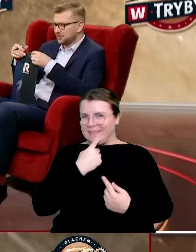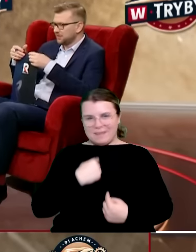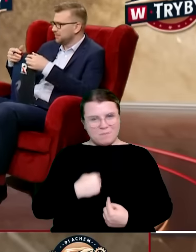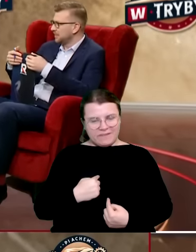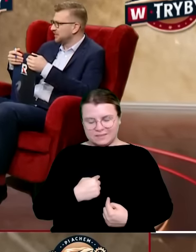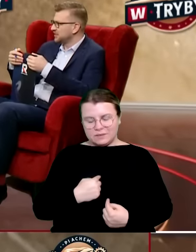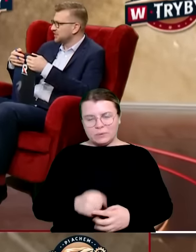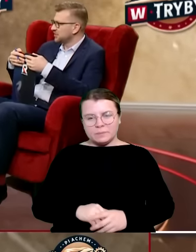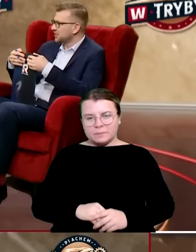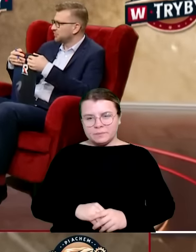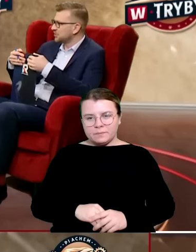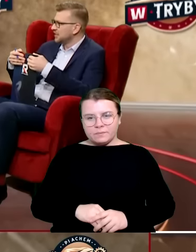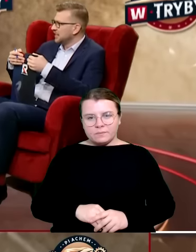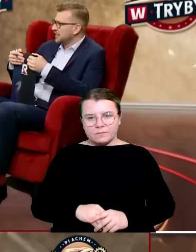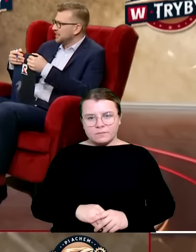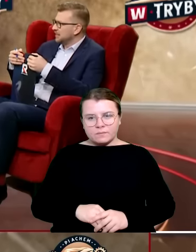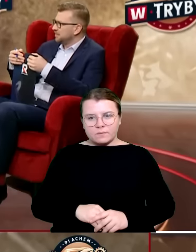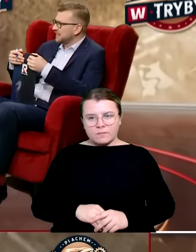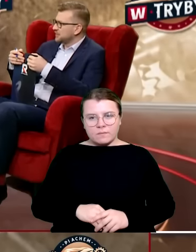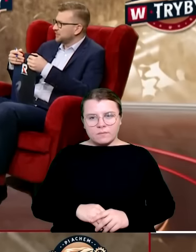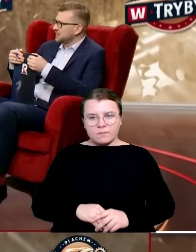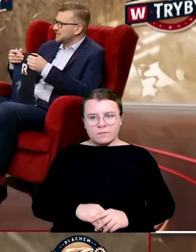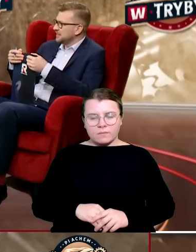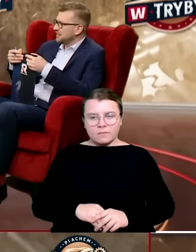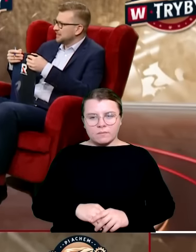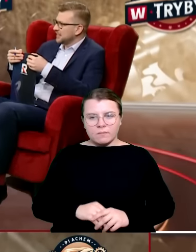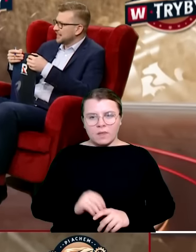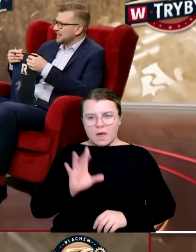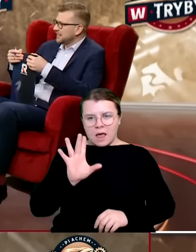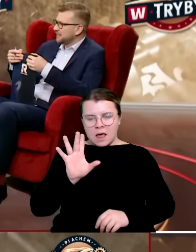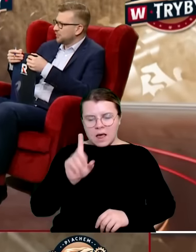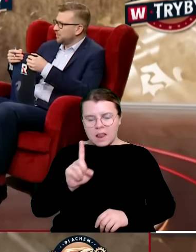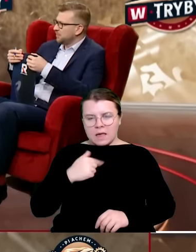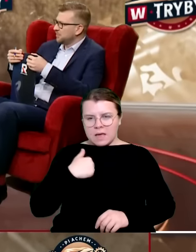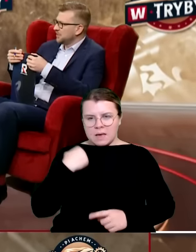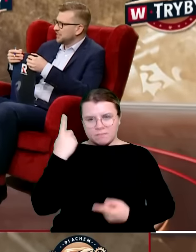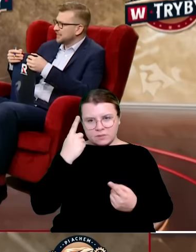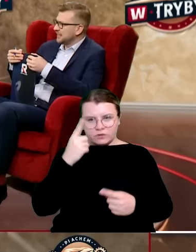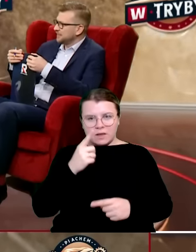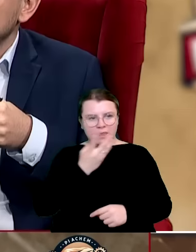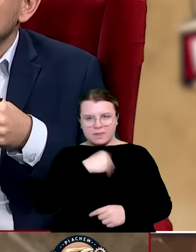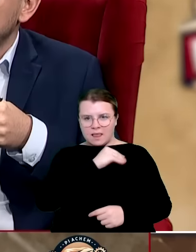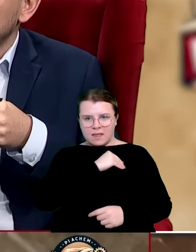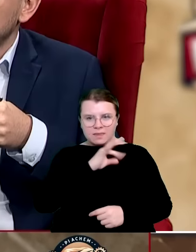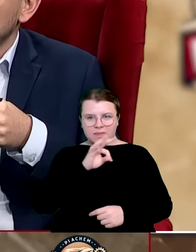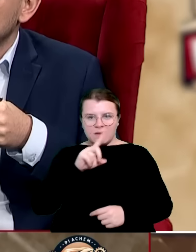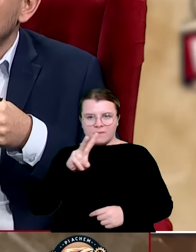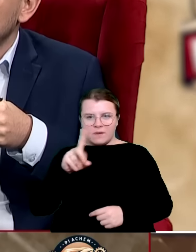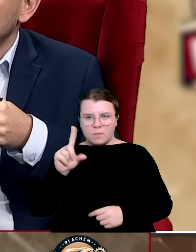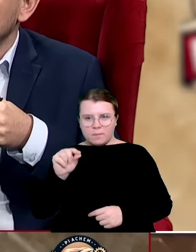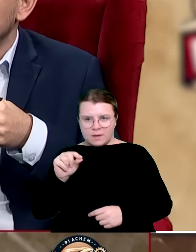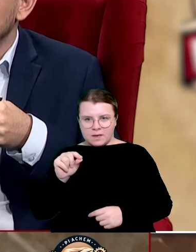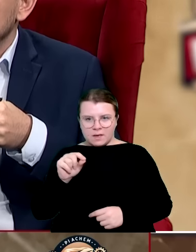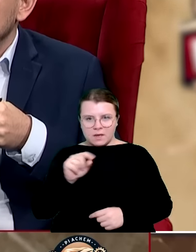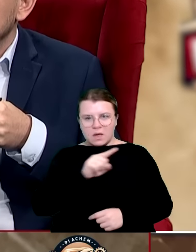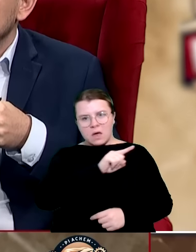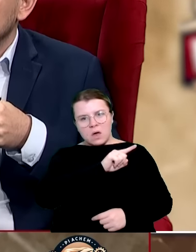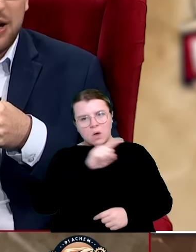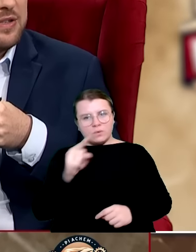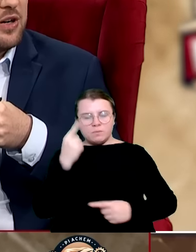ubierali stosownie, bo mam wrażenie, że niektórzy pracownicy nielegalnej TVP pomylili telewizję z publiczną z domem